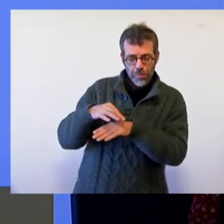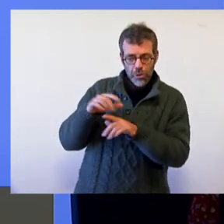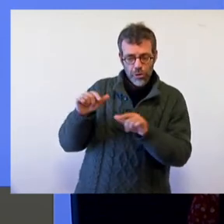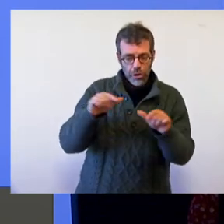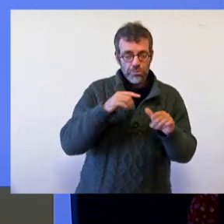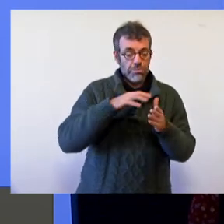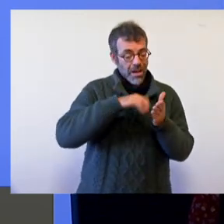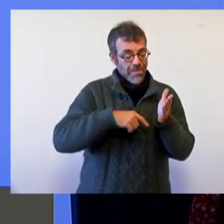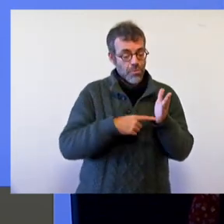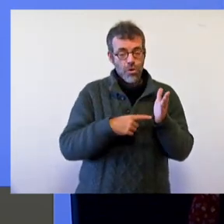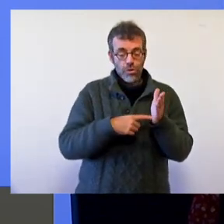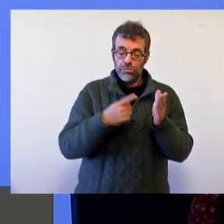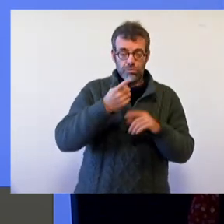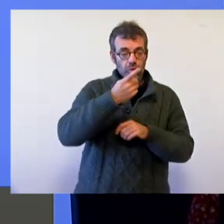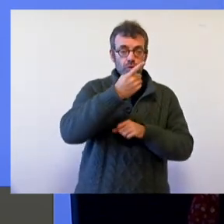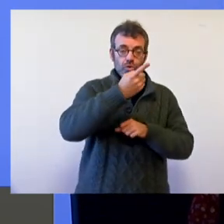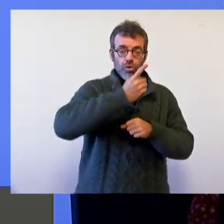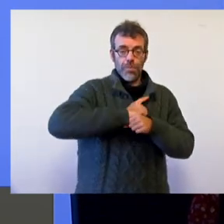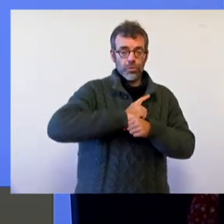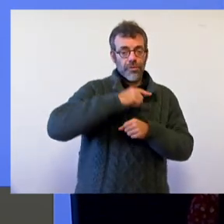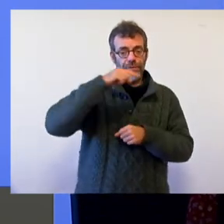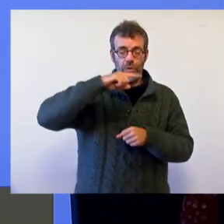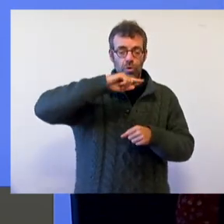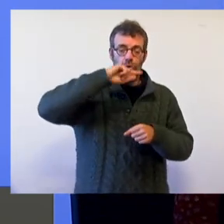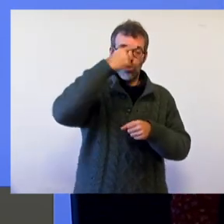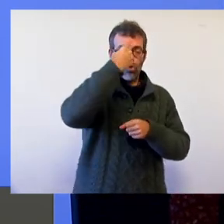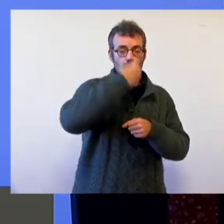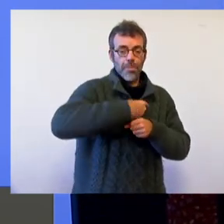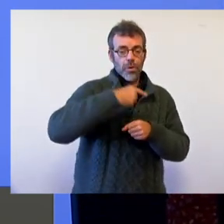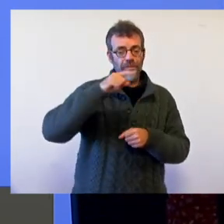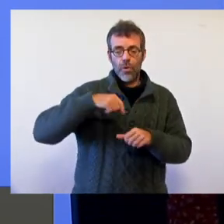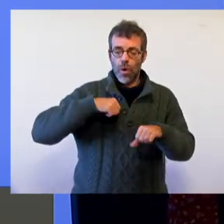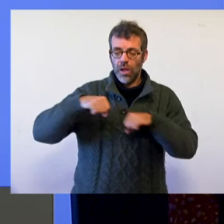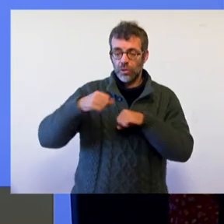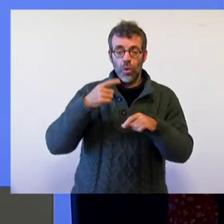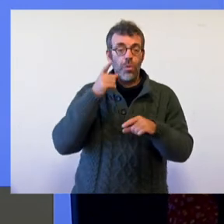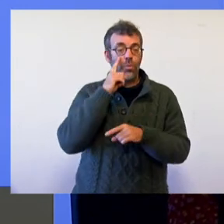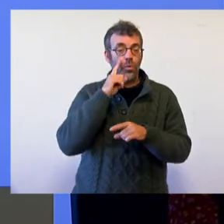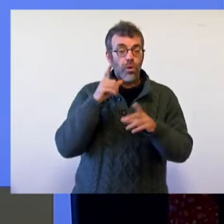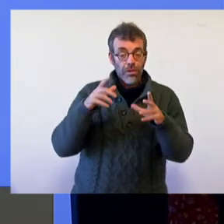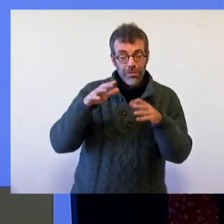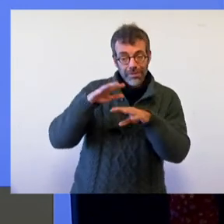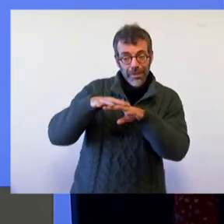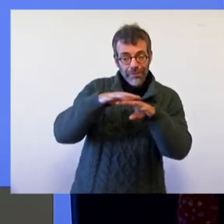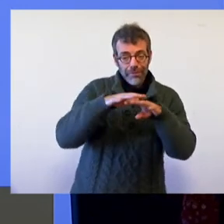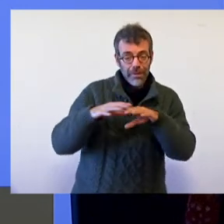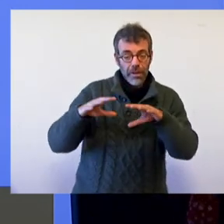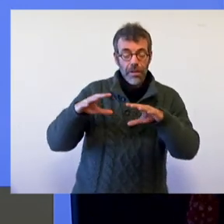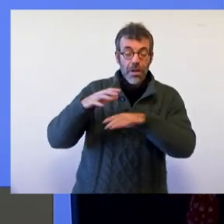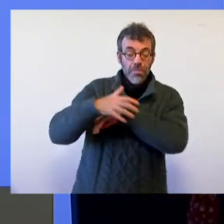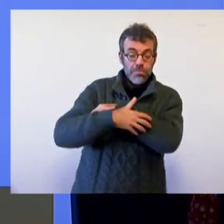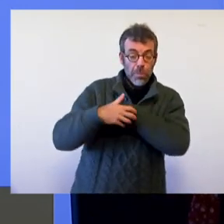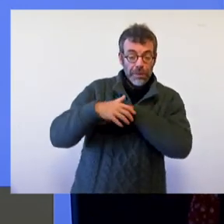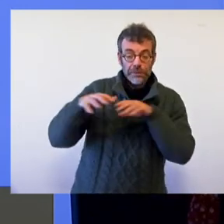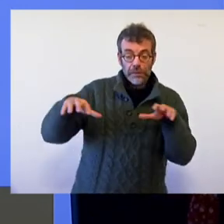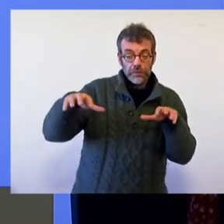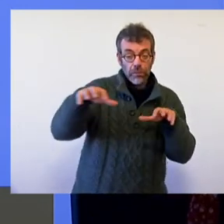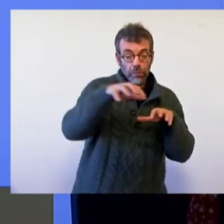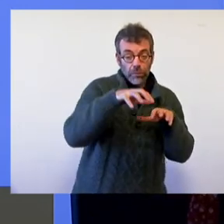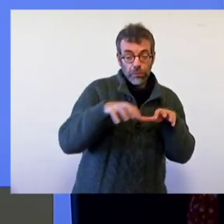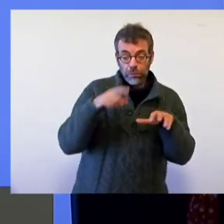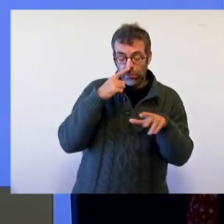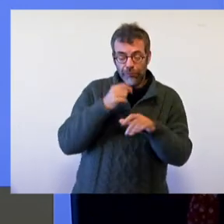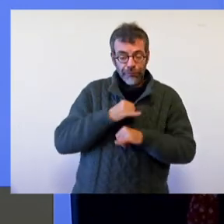rapport nous commande d'agir, parce que la paupérisation de ces quartiers est encore très forte, et les phénomènes